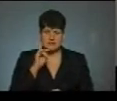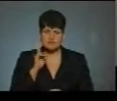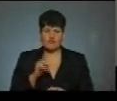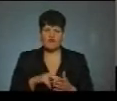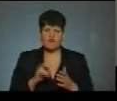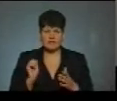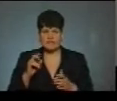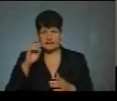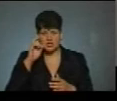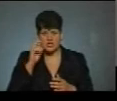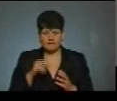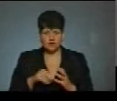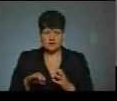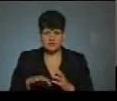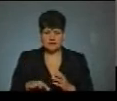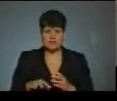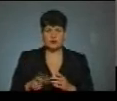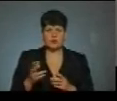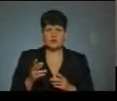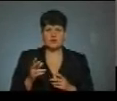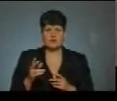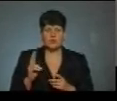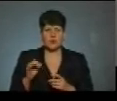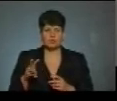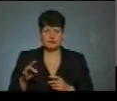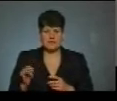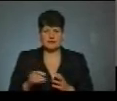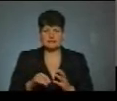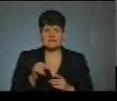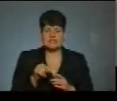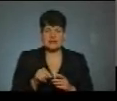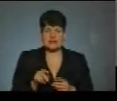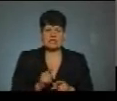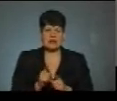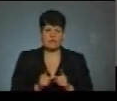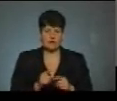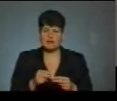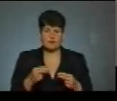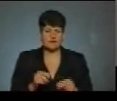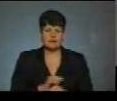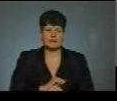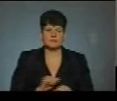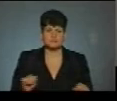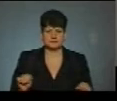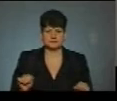виключили державну землю та комунальну землю з цієї реформи, і вона продаватись не